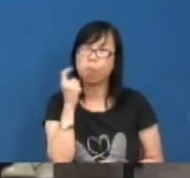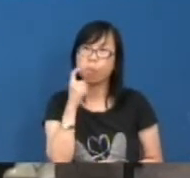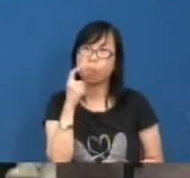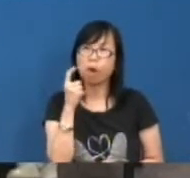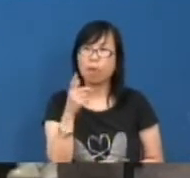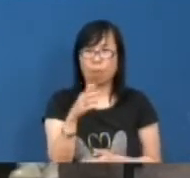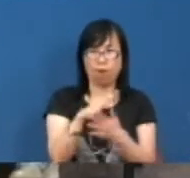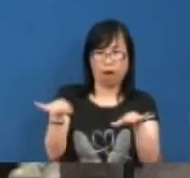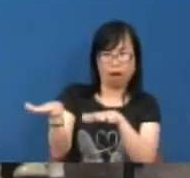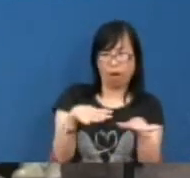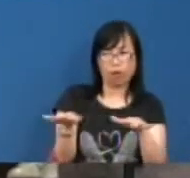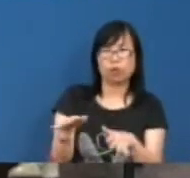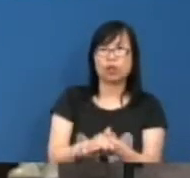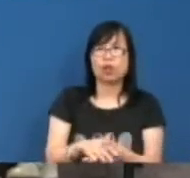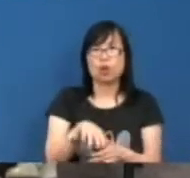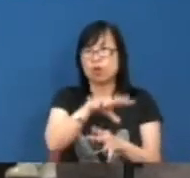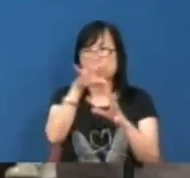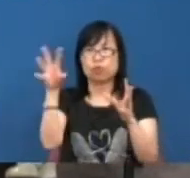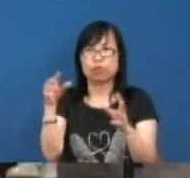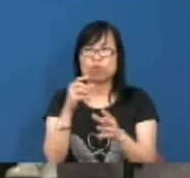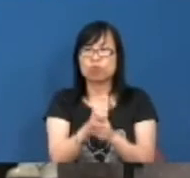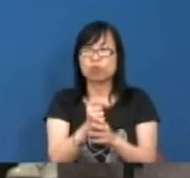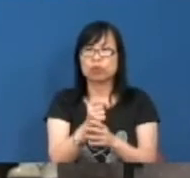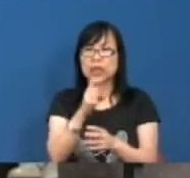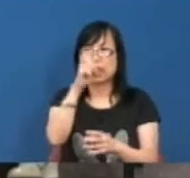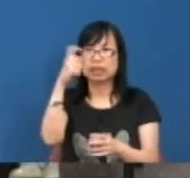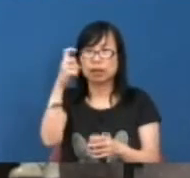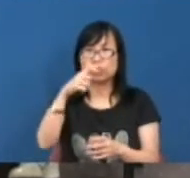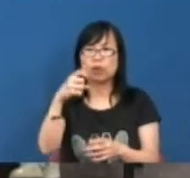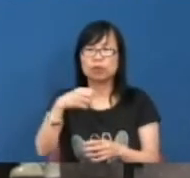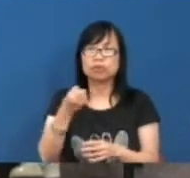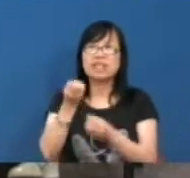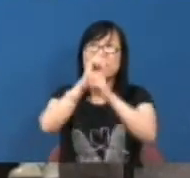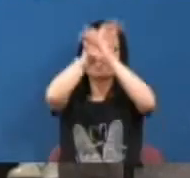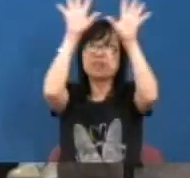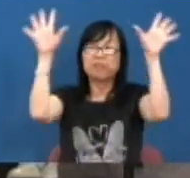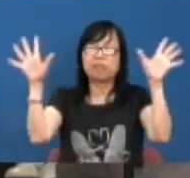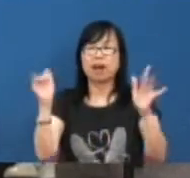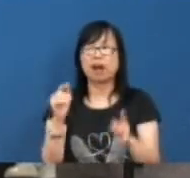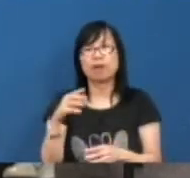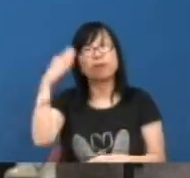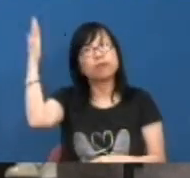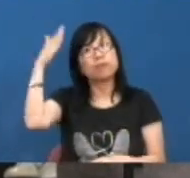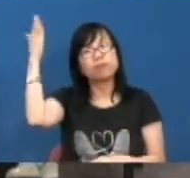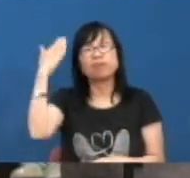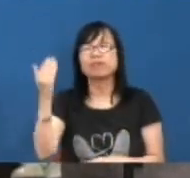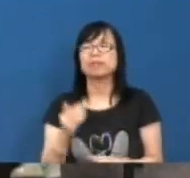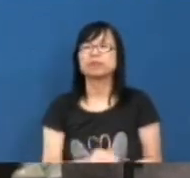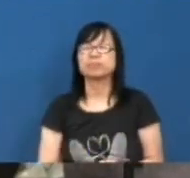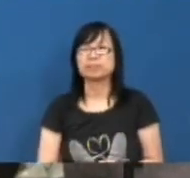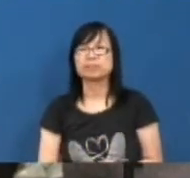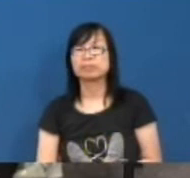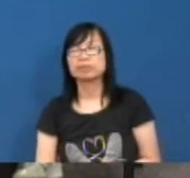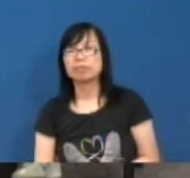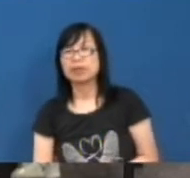人啦，全九龍嘅煙花景啊，即係油塘啊、觀塘再落啦。咁另外係啊，呢啲啊真係煙